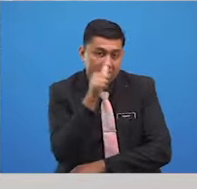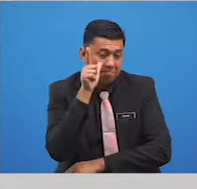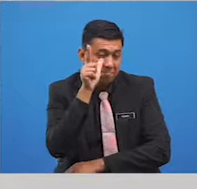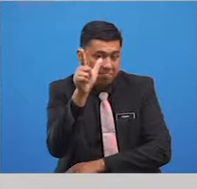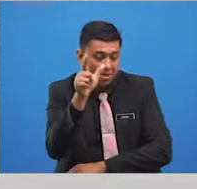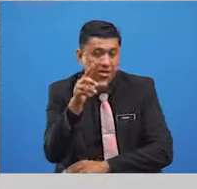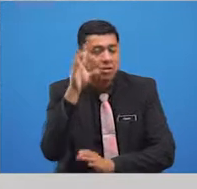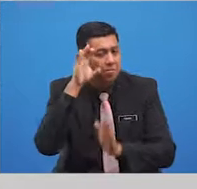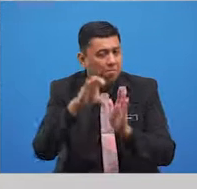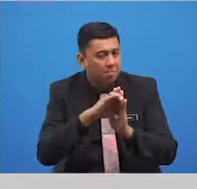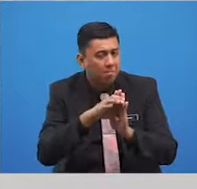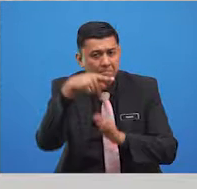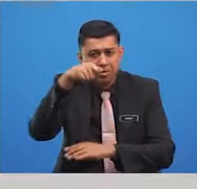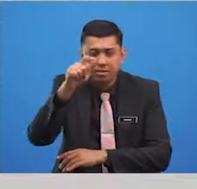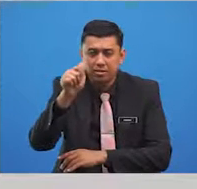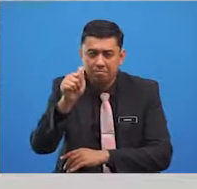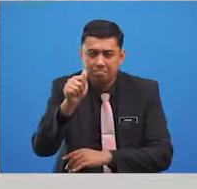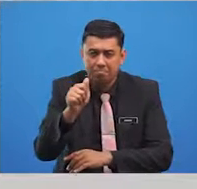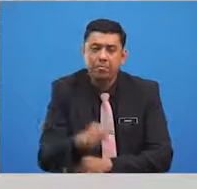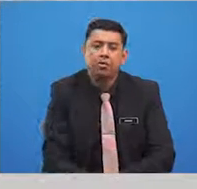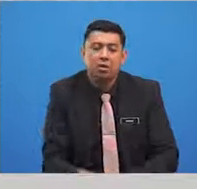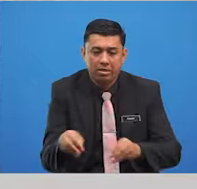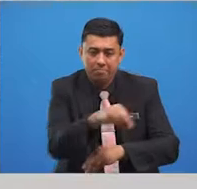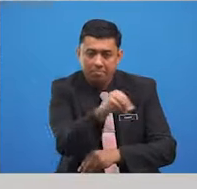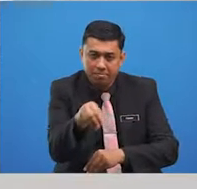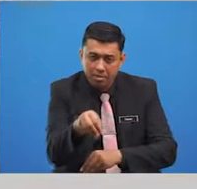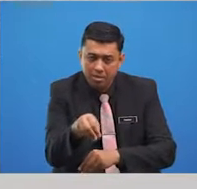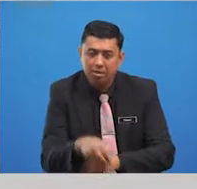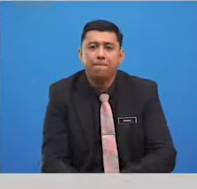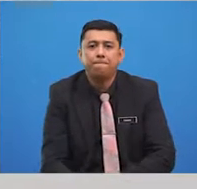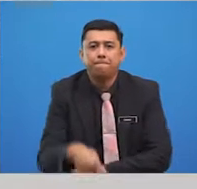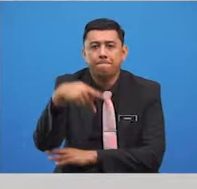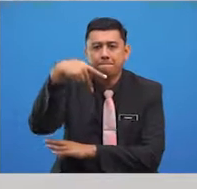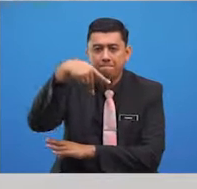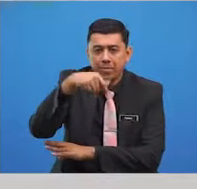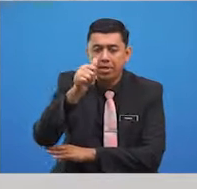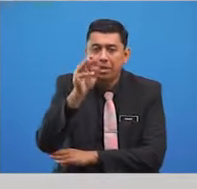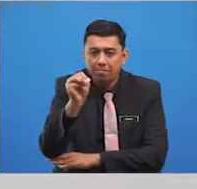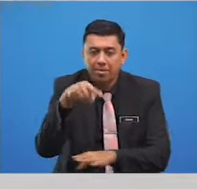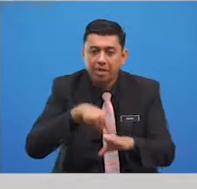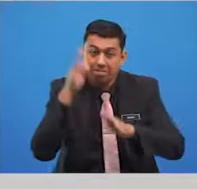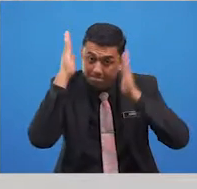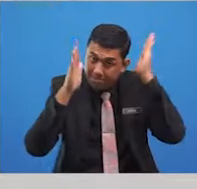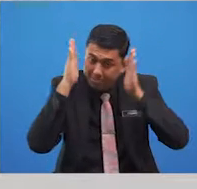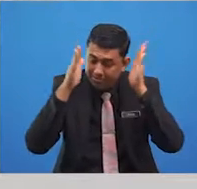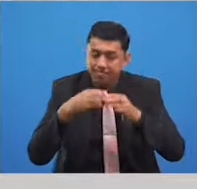paparan peta yang menunjukkan taburan hutan paya air masin di Malaysia.